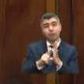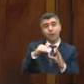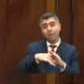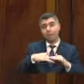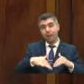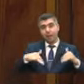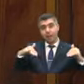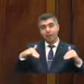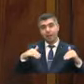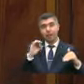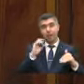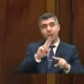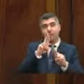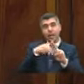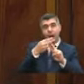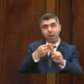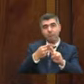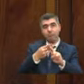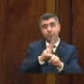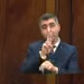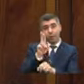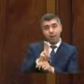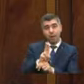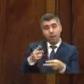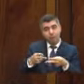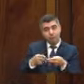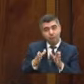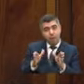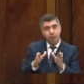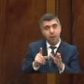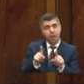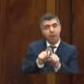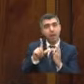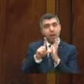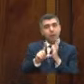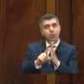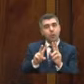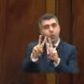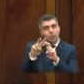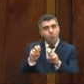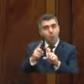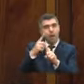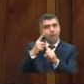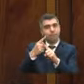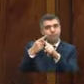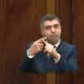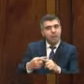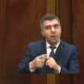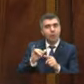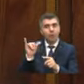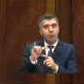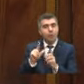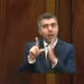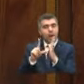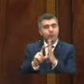شويه ما غير مناسب، حسن يخرج القانون من بعد 6 شهور ولا عام ديك الساعه سولونا كيفاش طبقنا القانون واش وصلنا النتائج